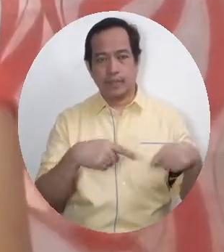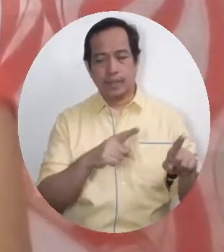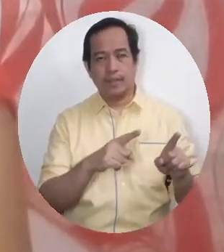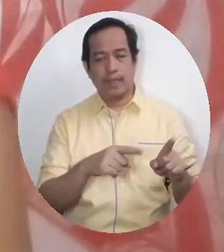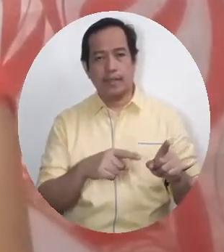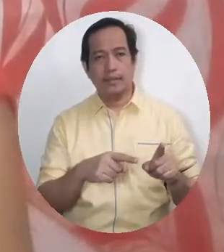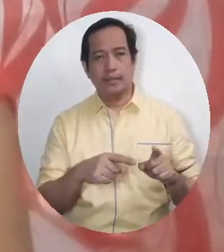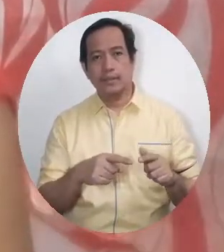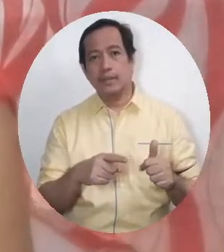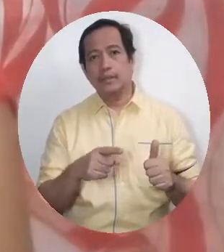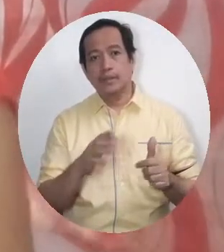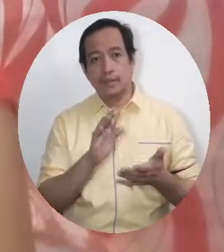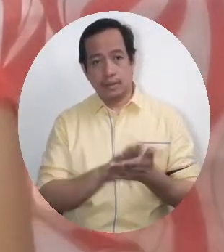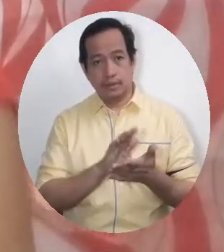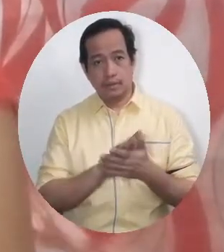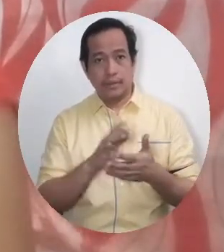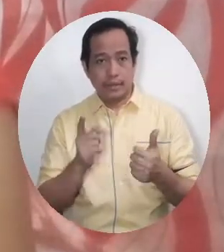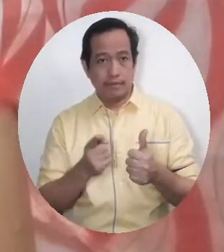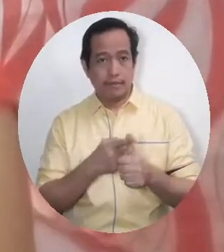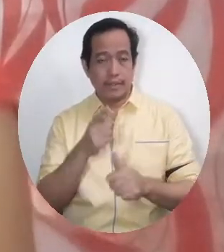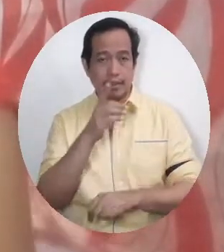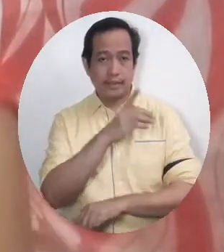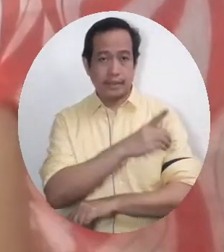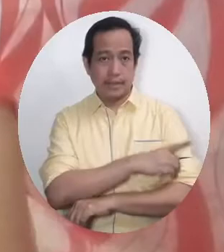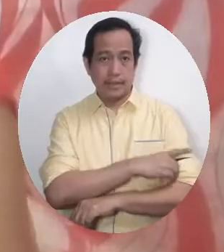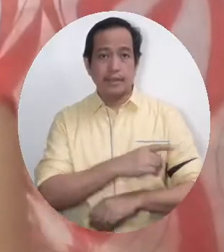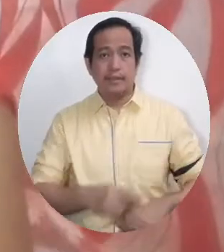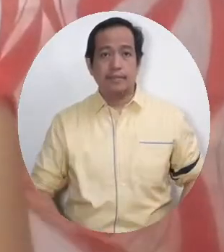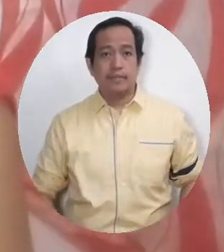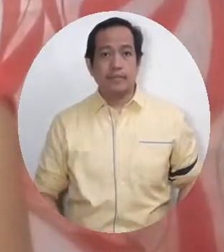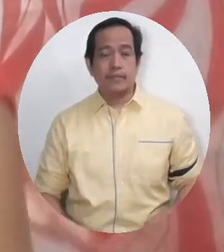na, yung first day po niya,